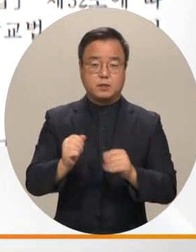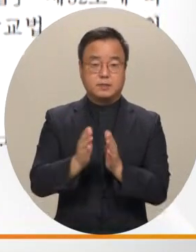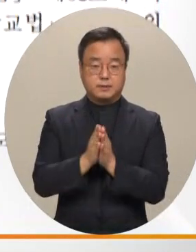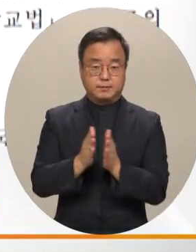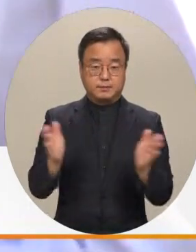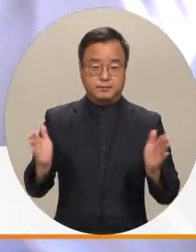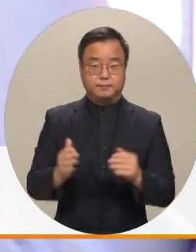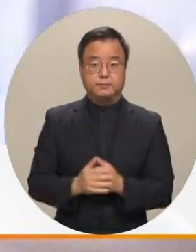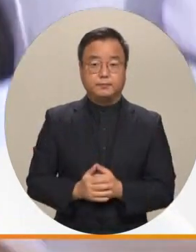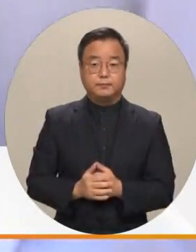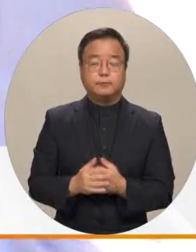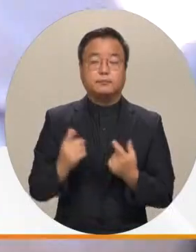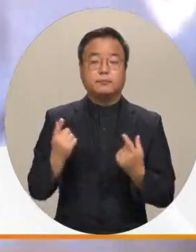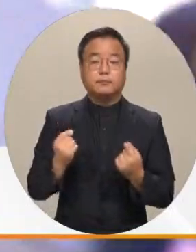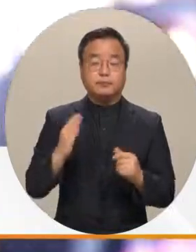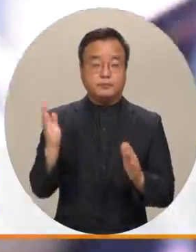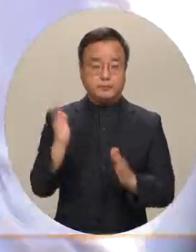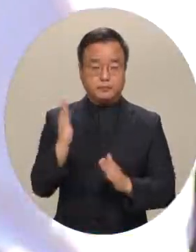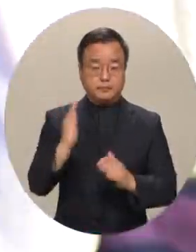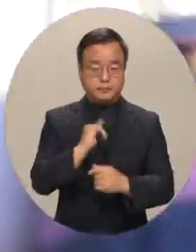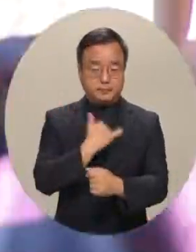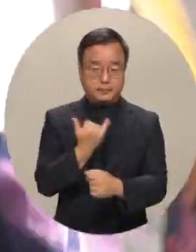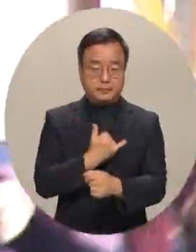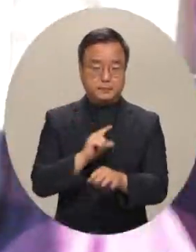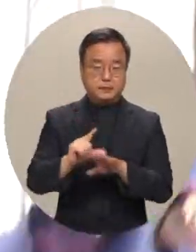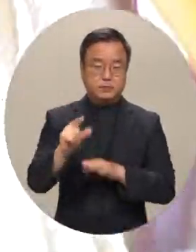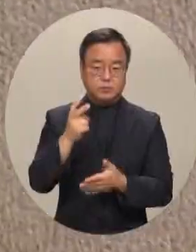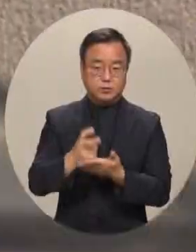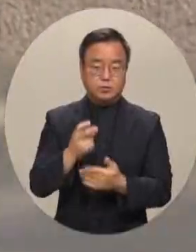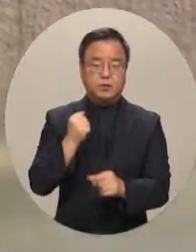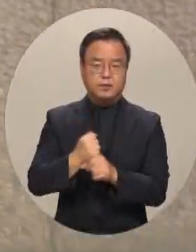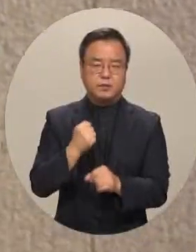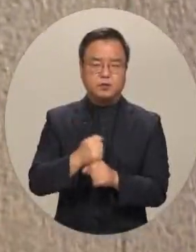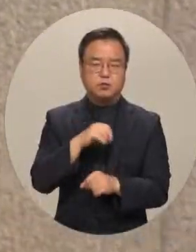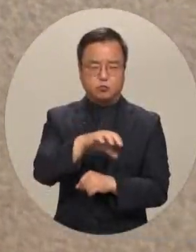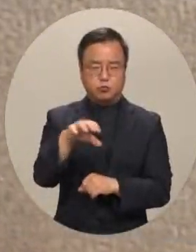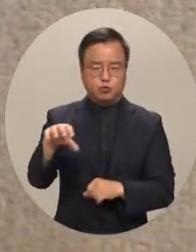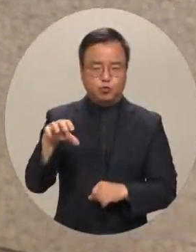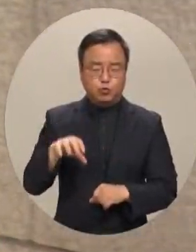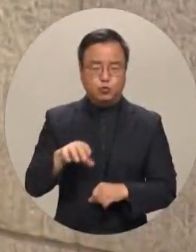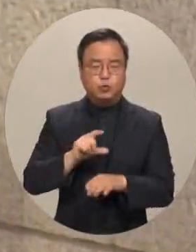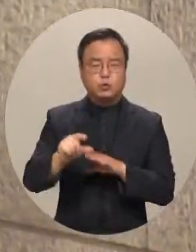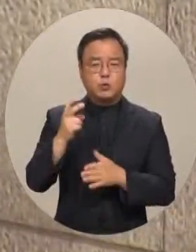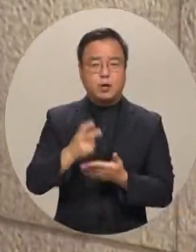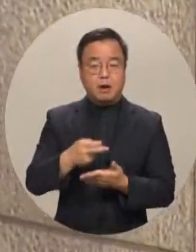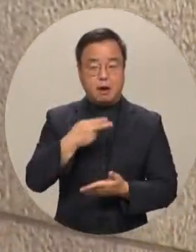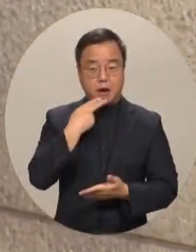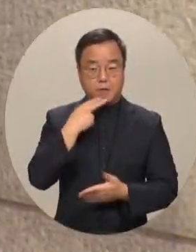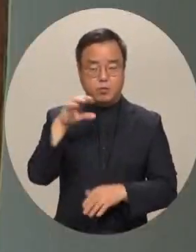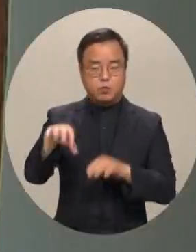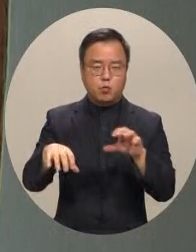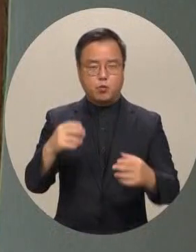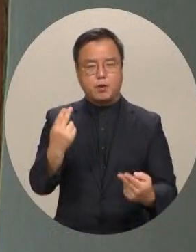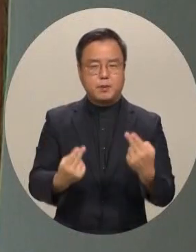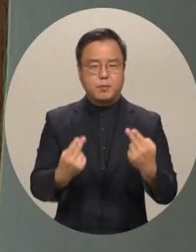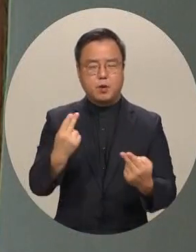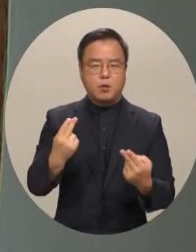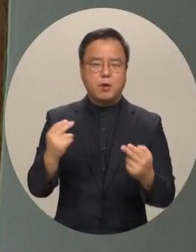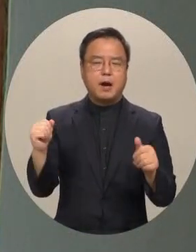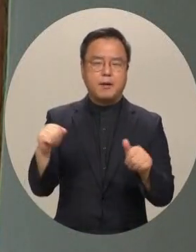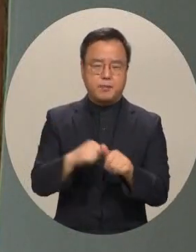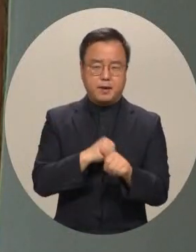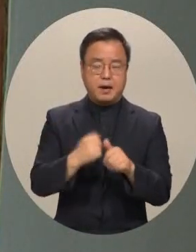했습니다 이처럼 학생 인권 조례가 만들어진 지역에선 조례가 없는 지역보다 학교 폭력 사건이 적게